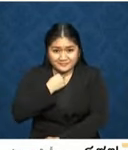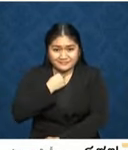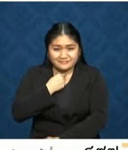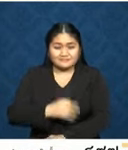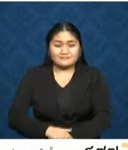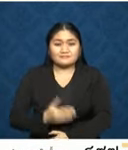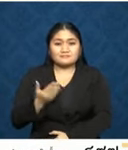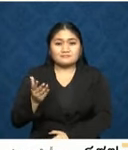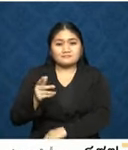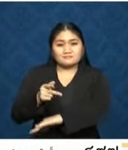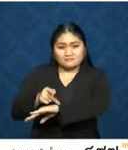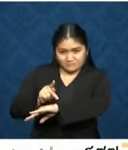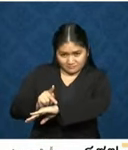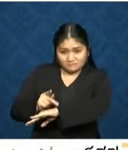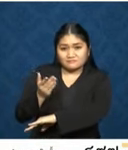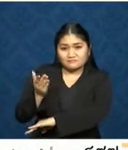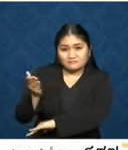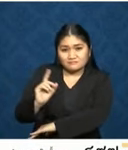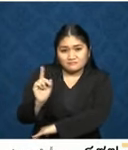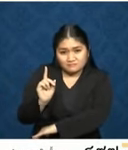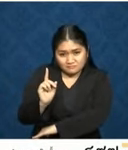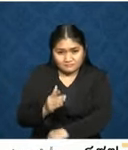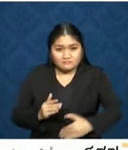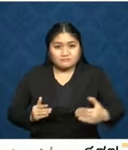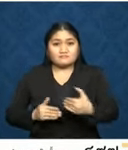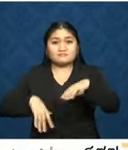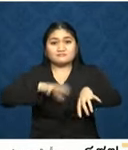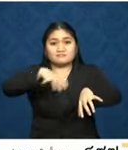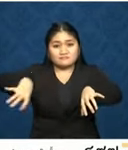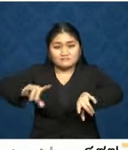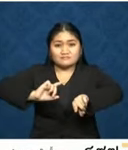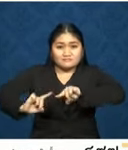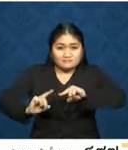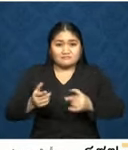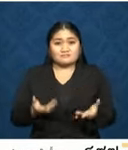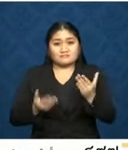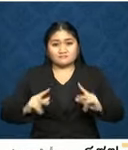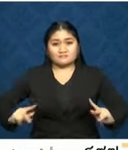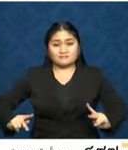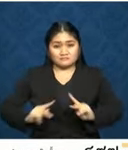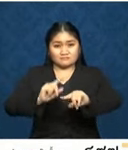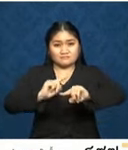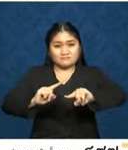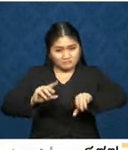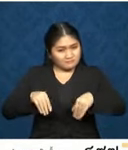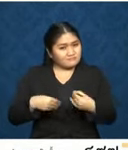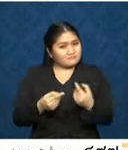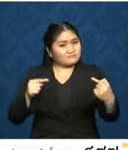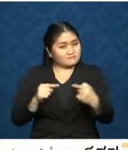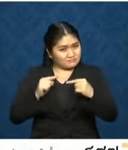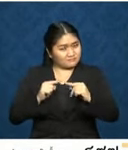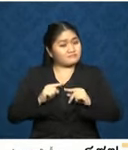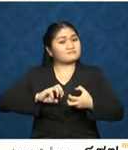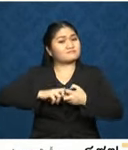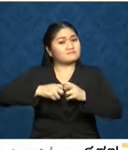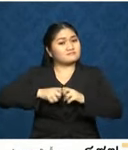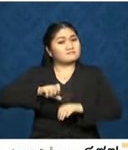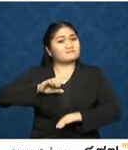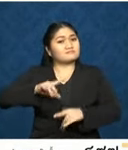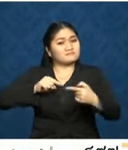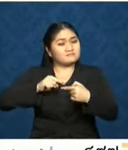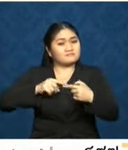ยังหน่วยงานต่างๆกระทรวงต่างๆที่จะให้ความสำคัญกับต้นตของปัญหายา